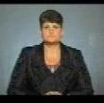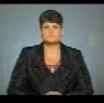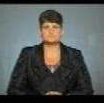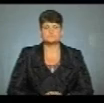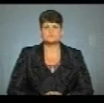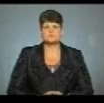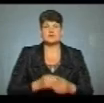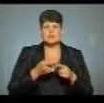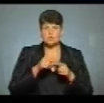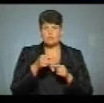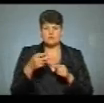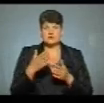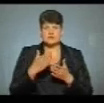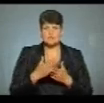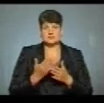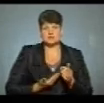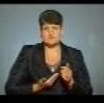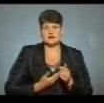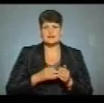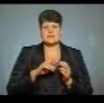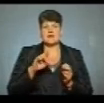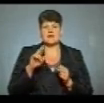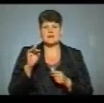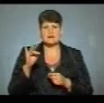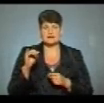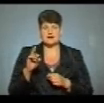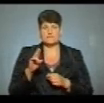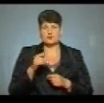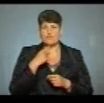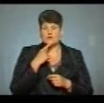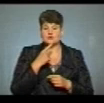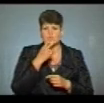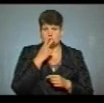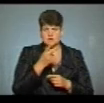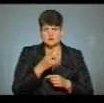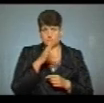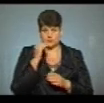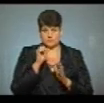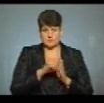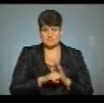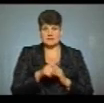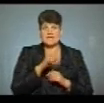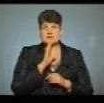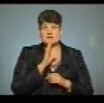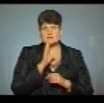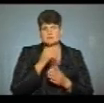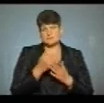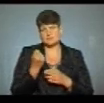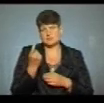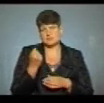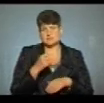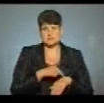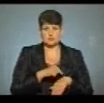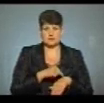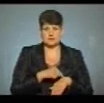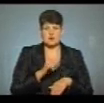На цьому ж поверсі живе Ярина Яворська. Жінка розповідає, що бачила в ніч вбивства. Ну, та дівчина десь біля 11-ї години,